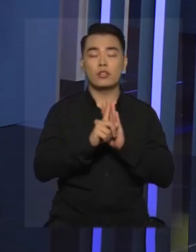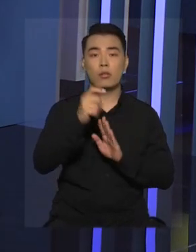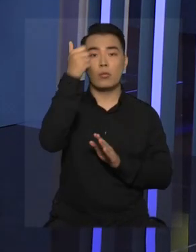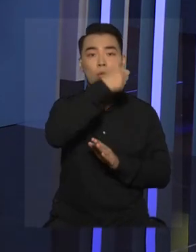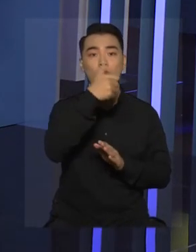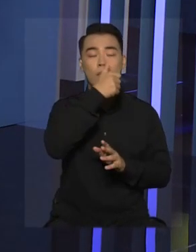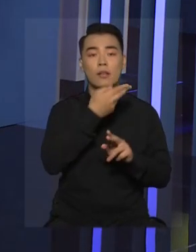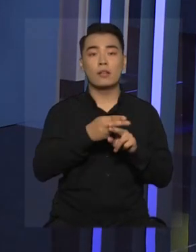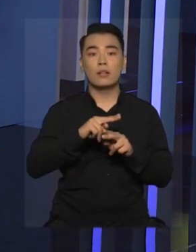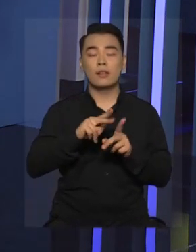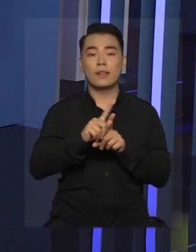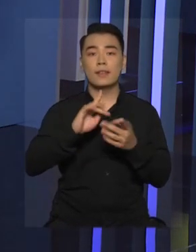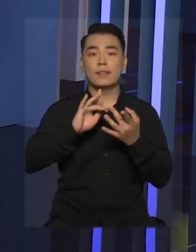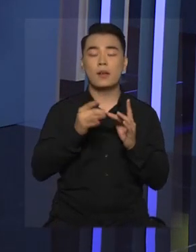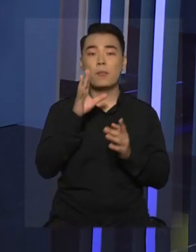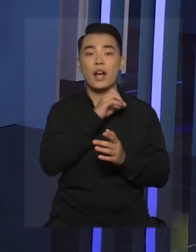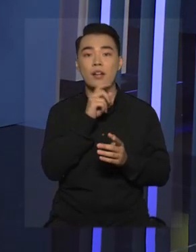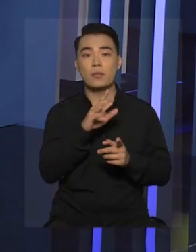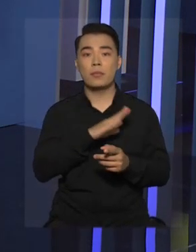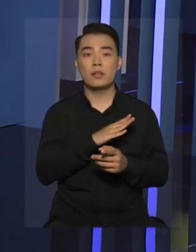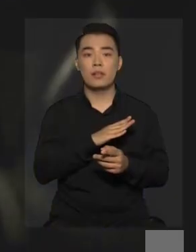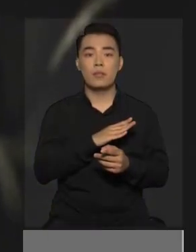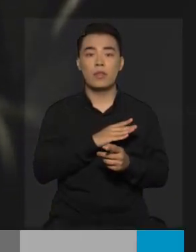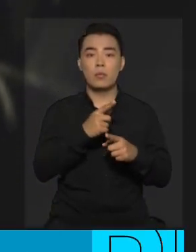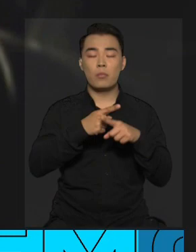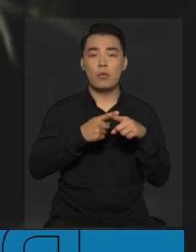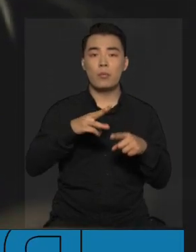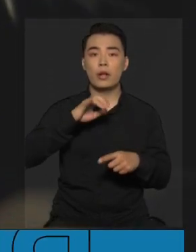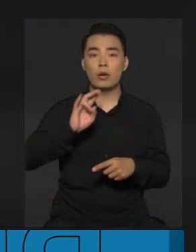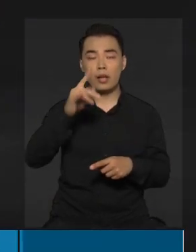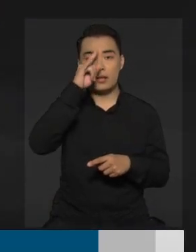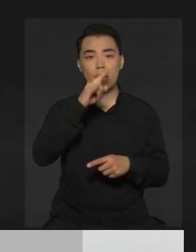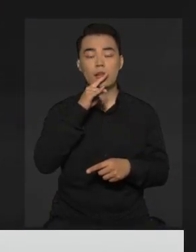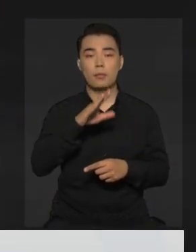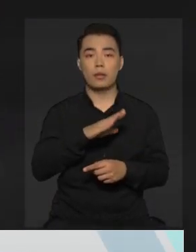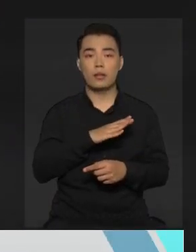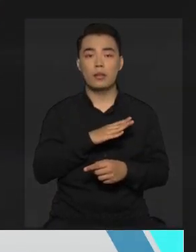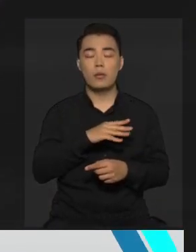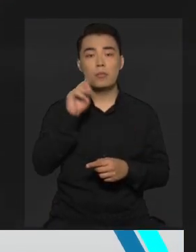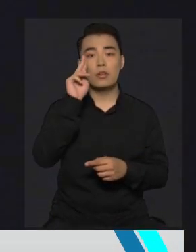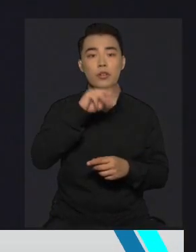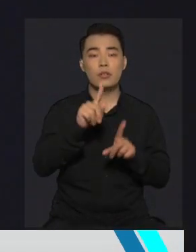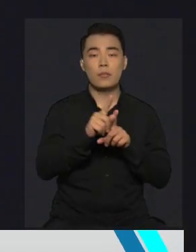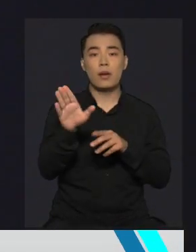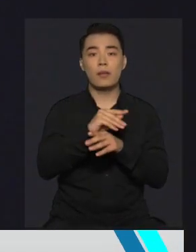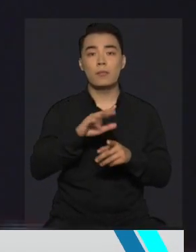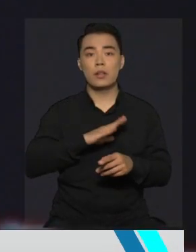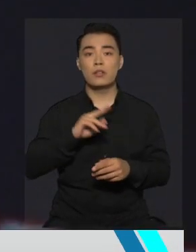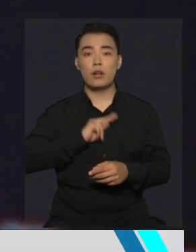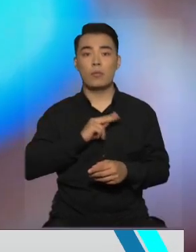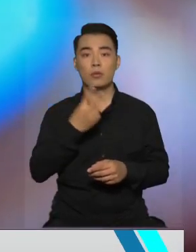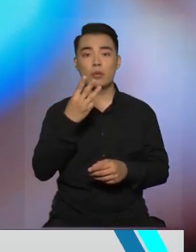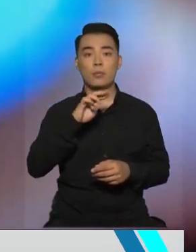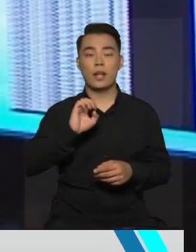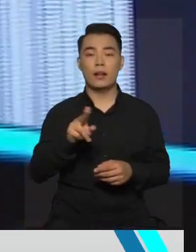от действий интернет-мошенников пострадали более 500 000 казахстанцев. Причиненный им ущерб составил порядка